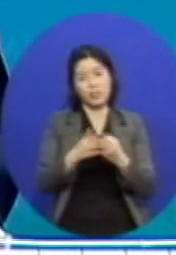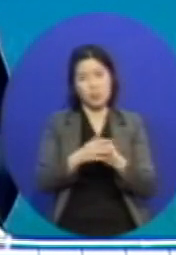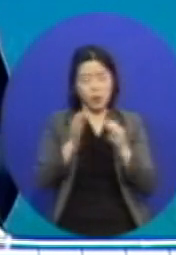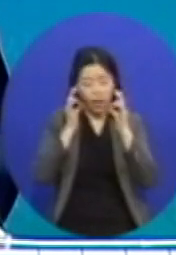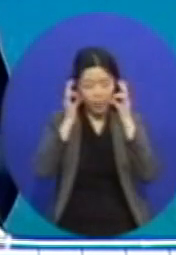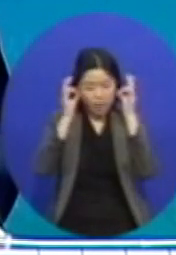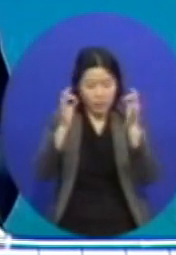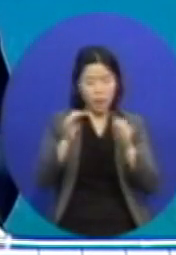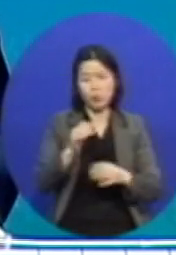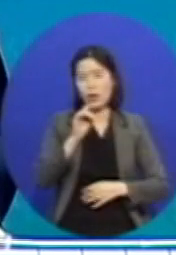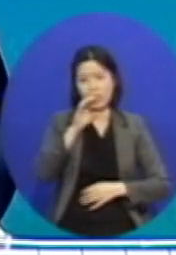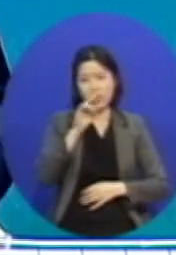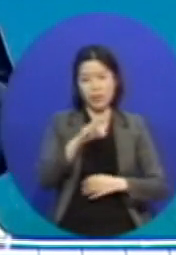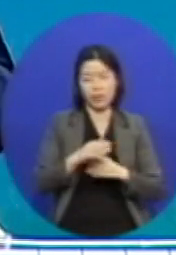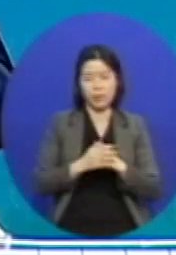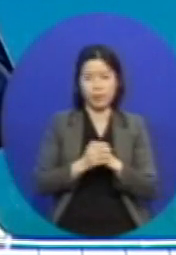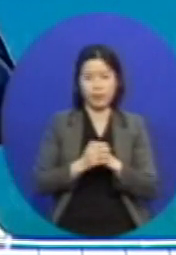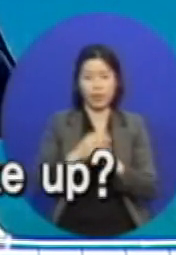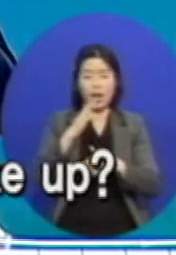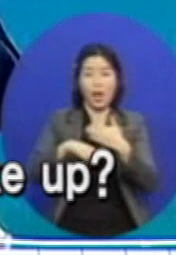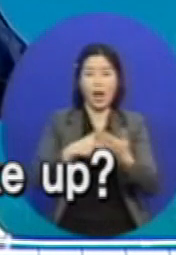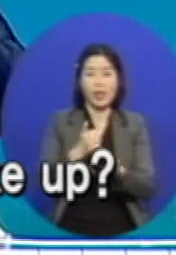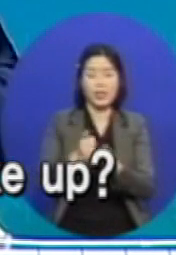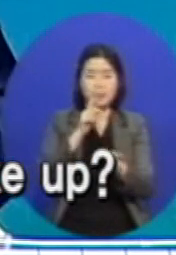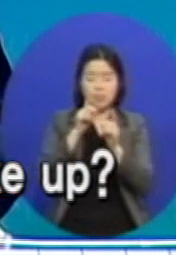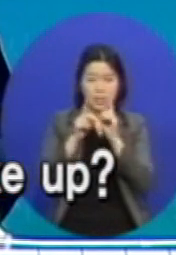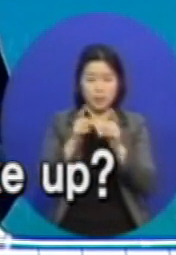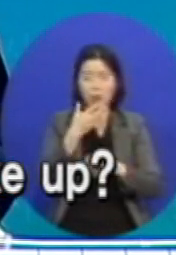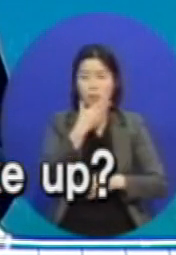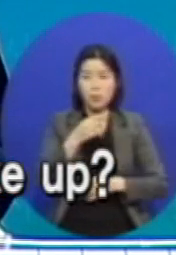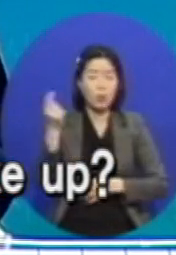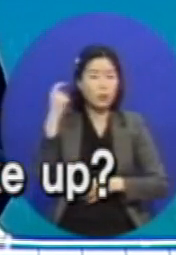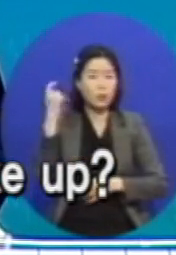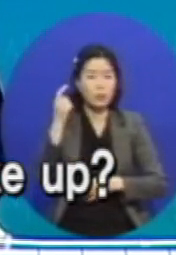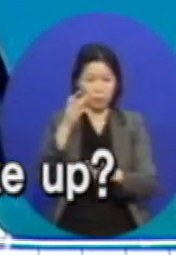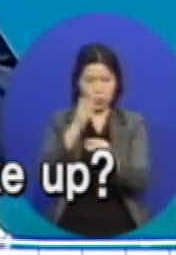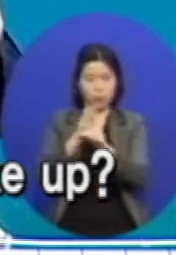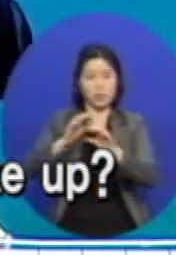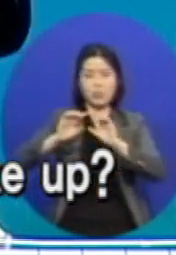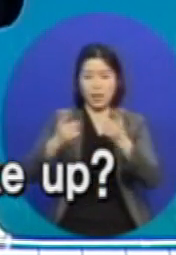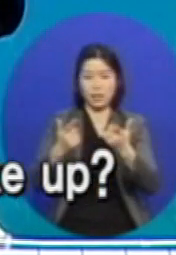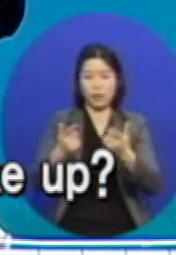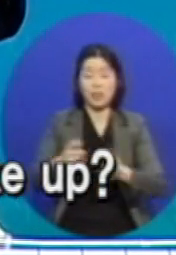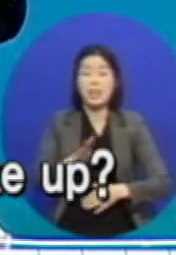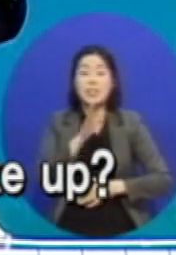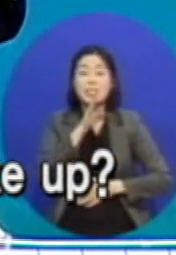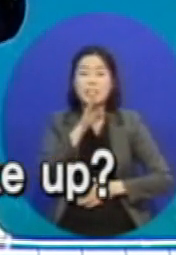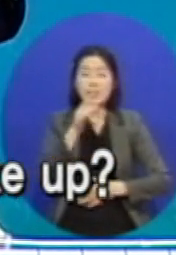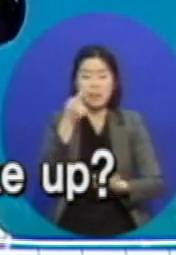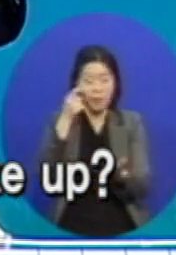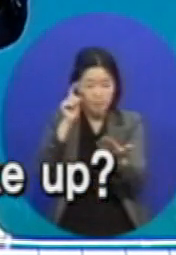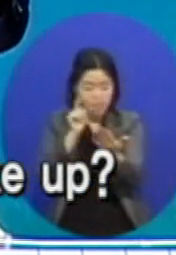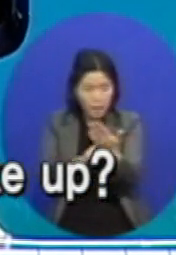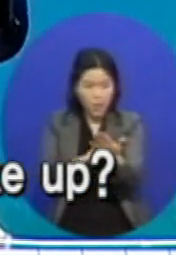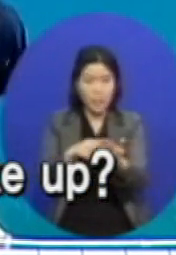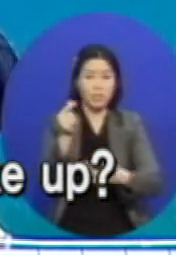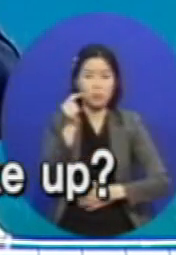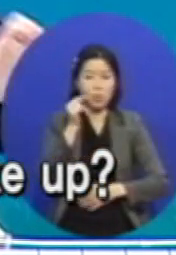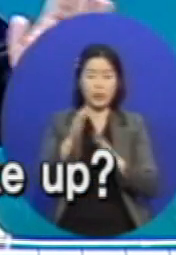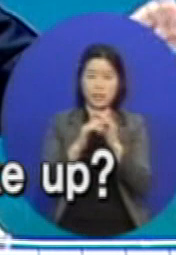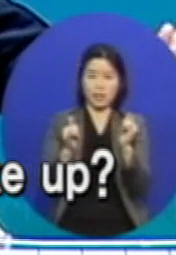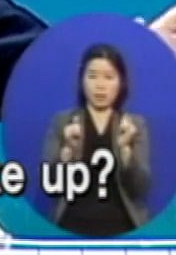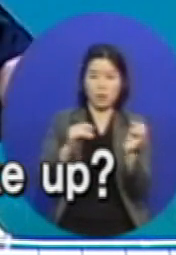않고 하나님의 말씀에 복음 핵심도 아니에요 진짜 를 발견하지 못한 사람은